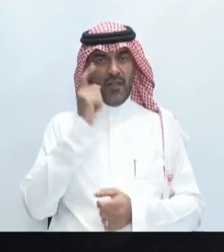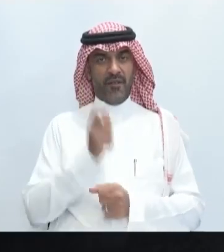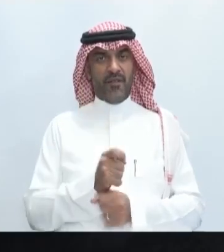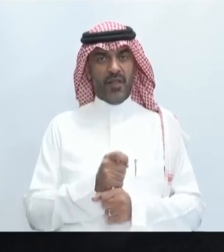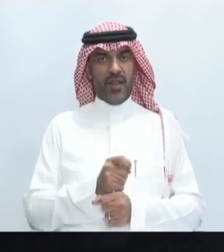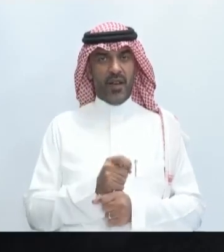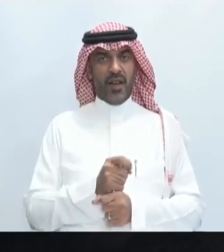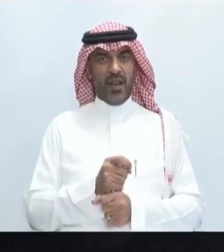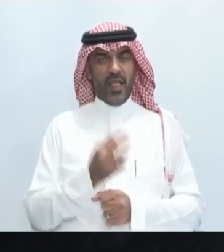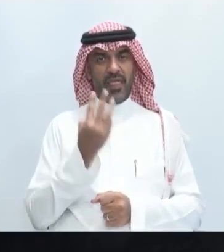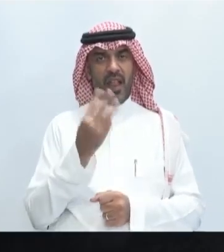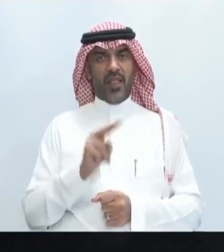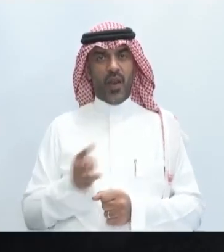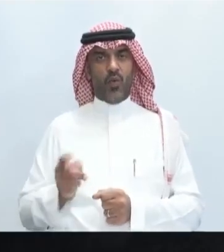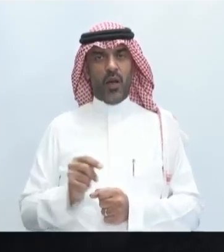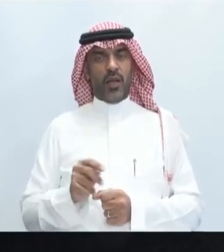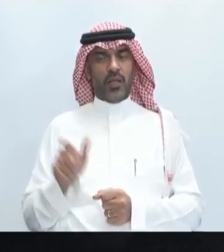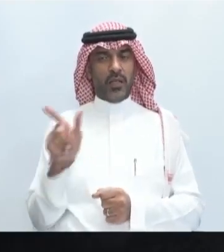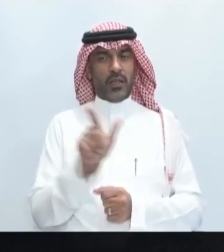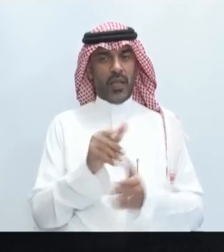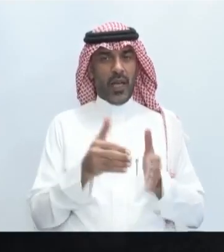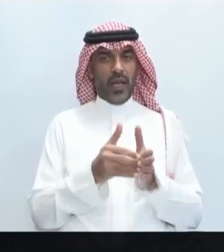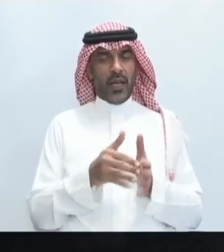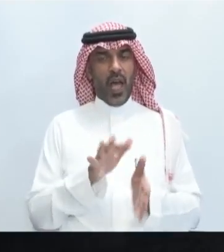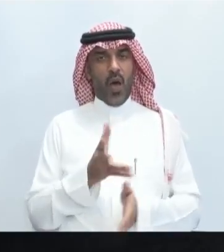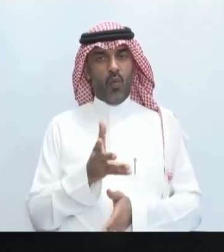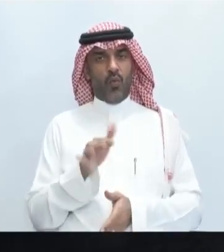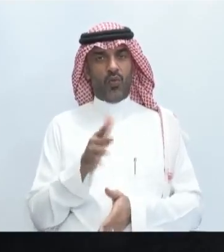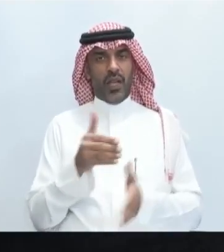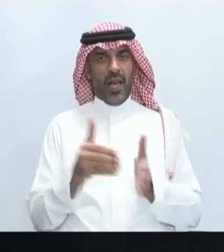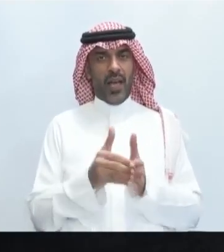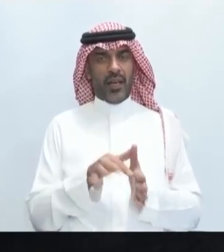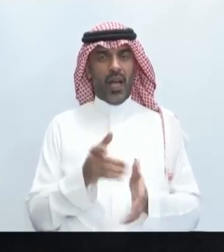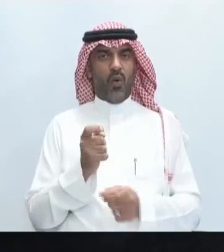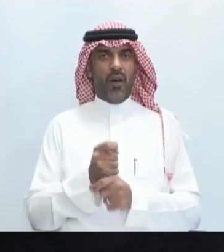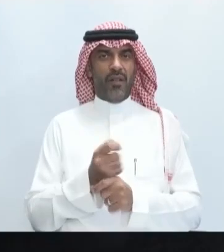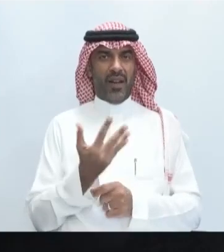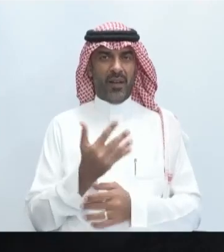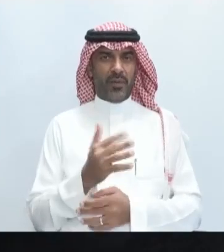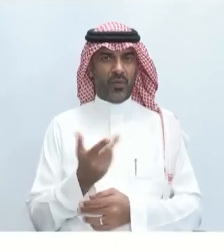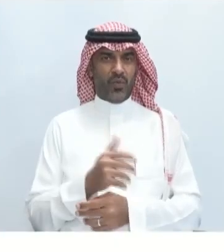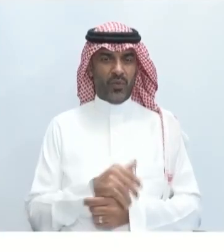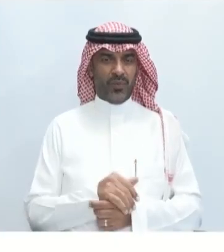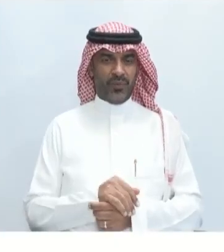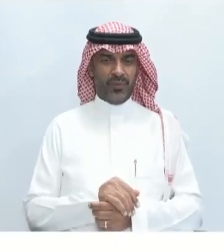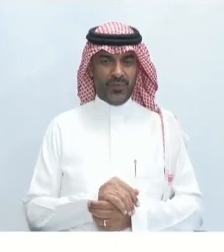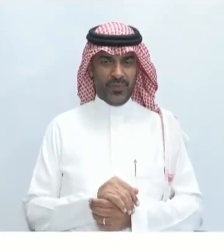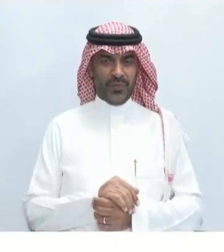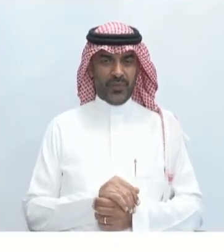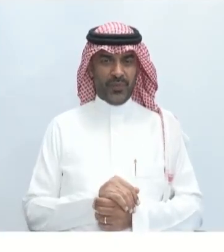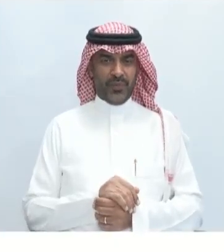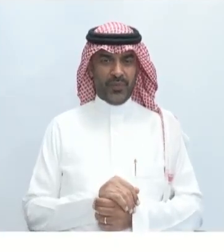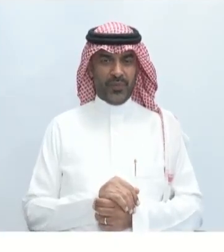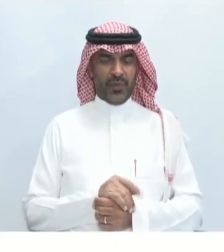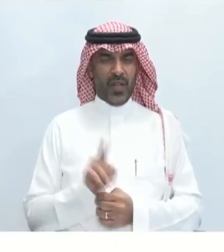يكون صحيح الاخر او معتل الاخر او من الافعال الخمسه يحبو ما رايكم